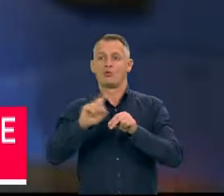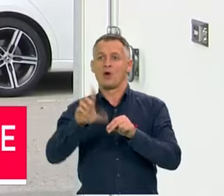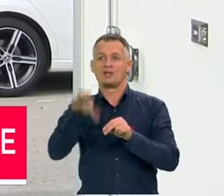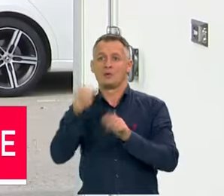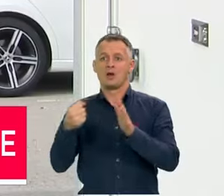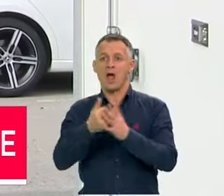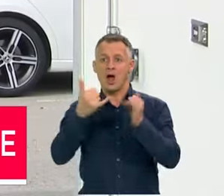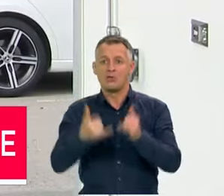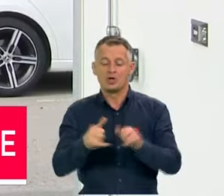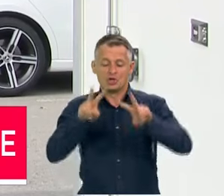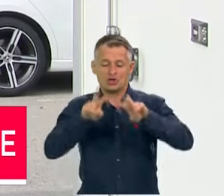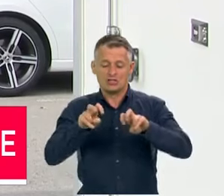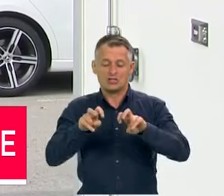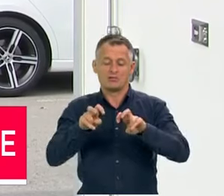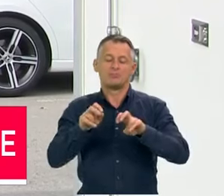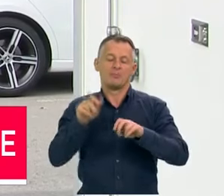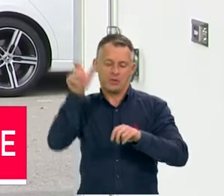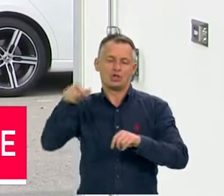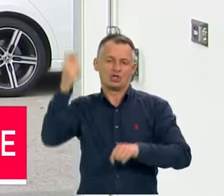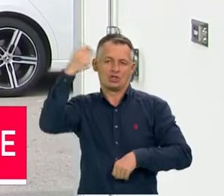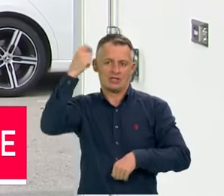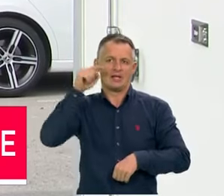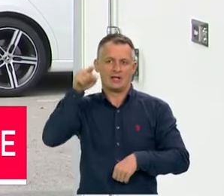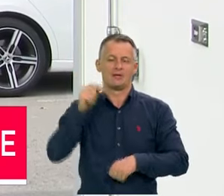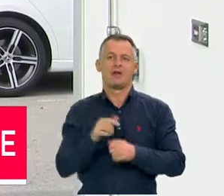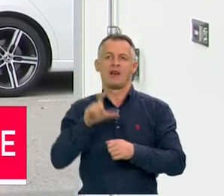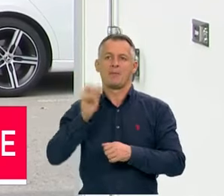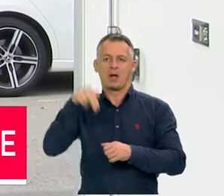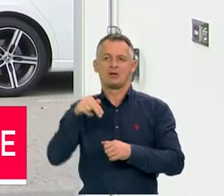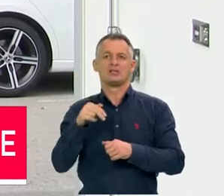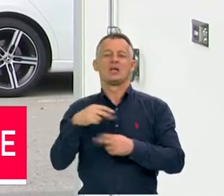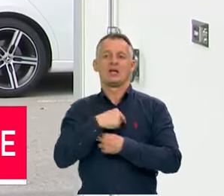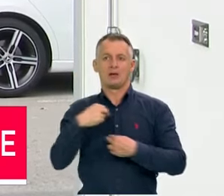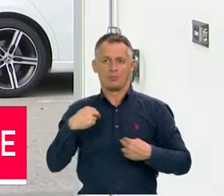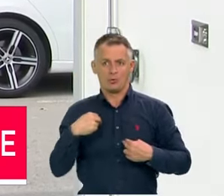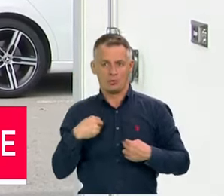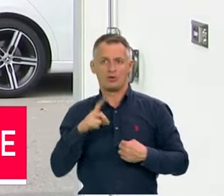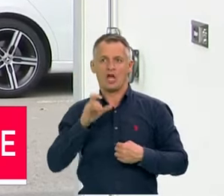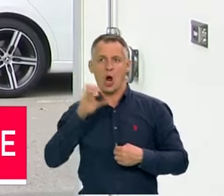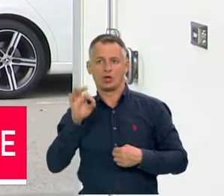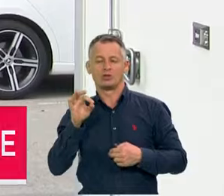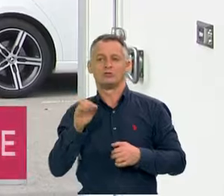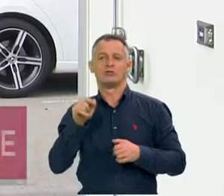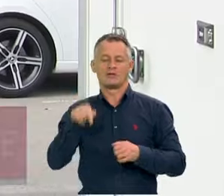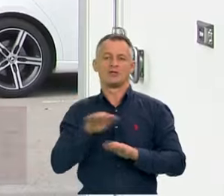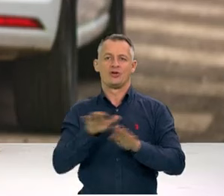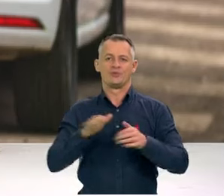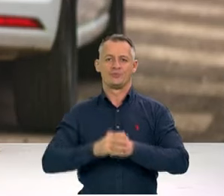deocamdată iar cetățeanul libanez se află în prezent la dicot București Atât deocamdată de aici La